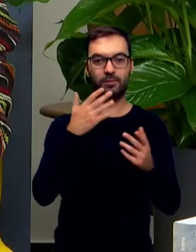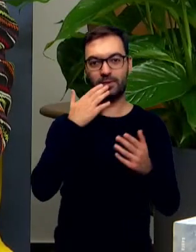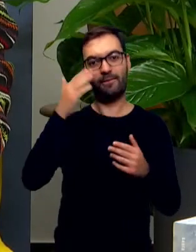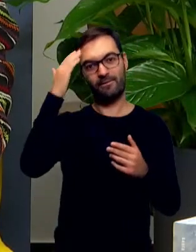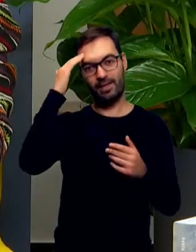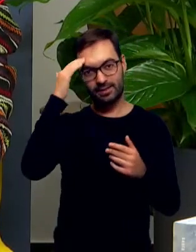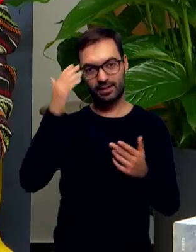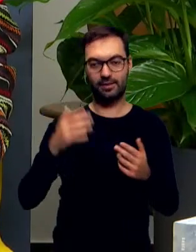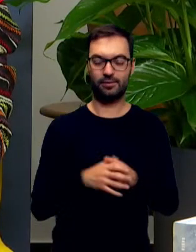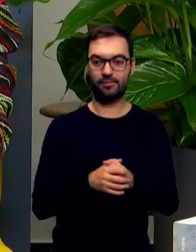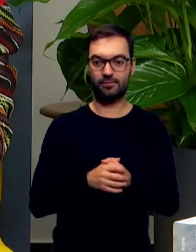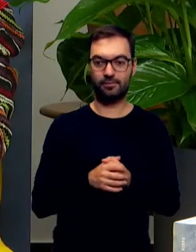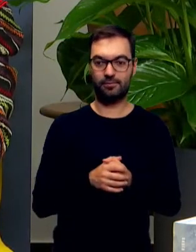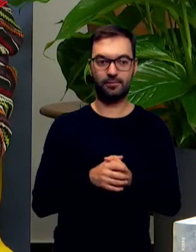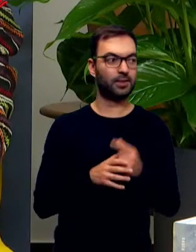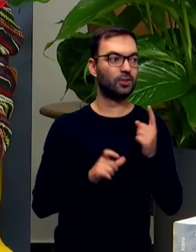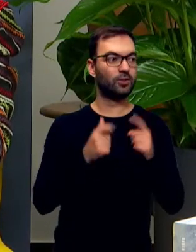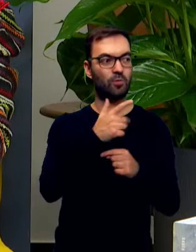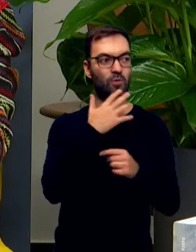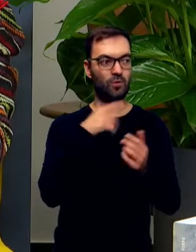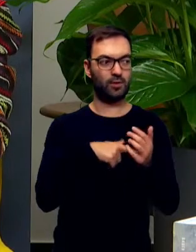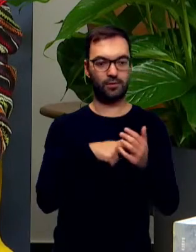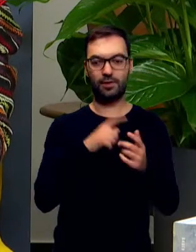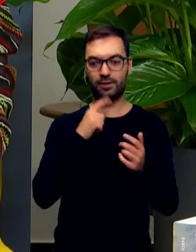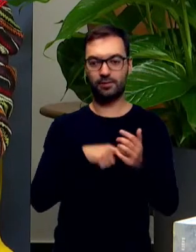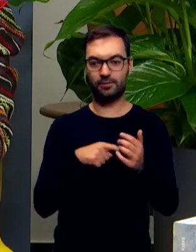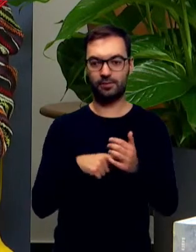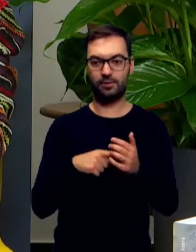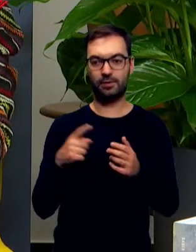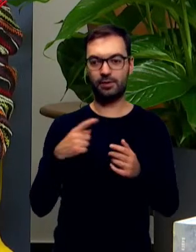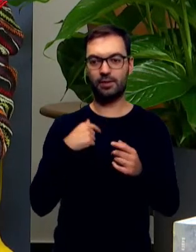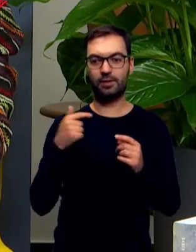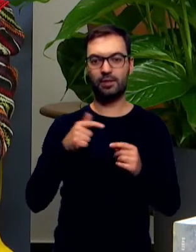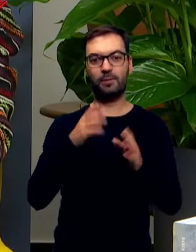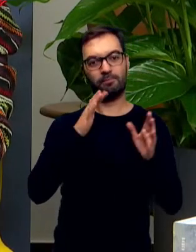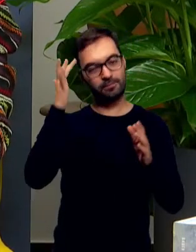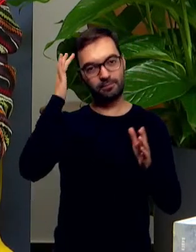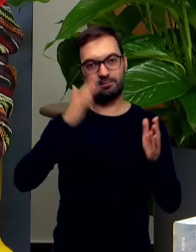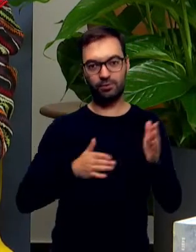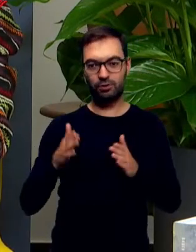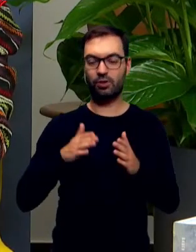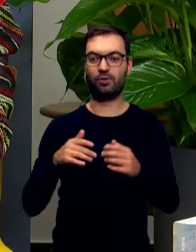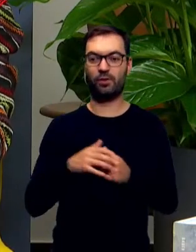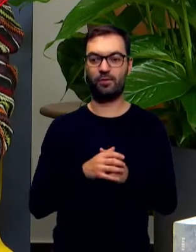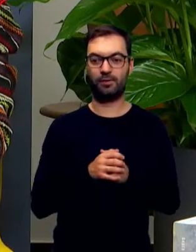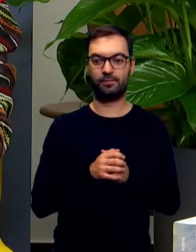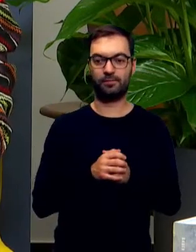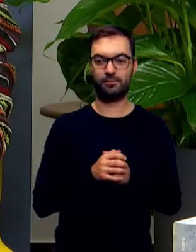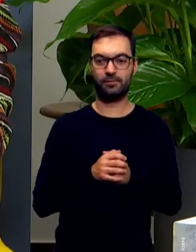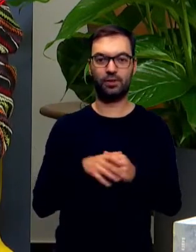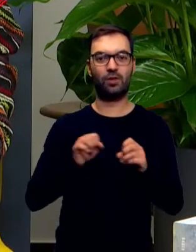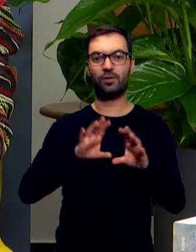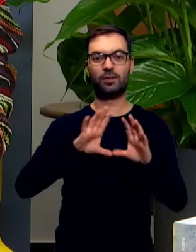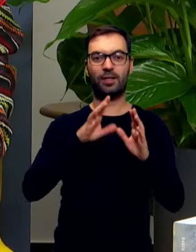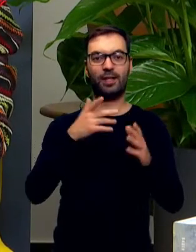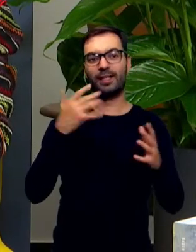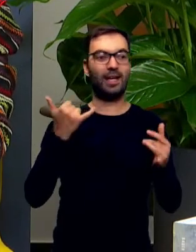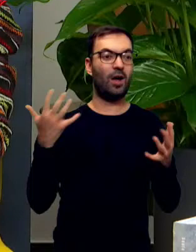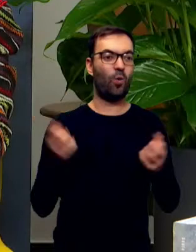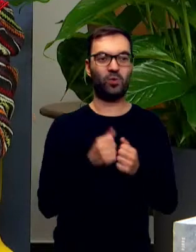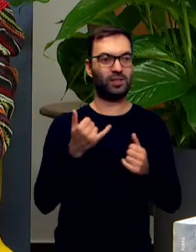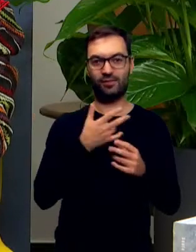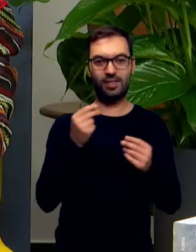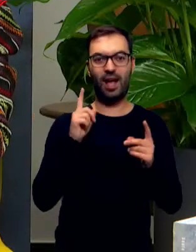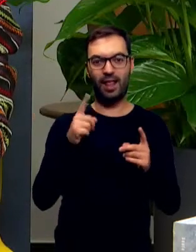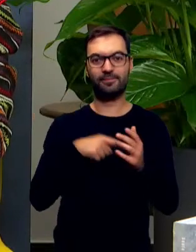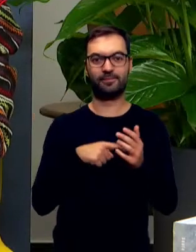wiedzy i myślę, że to, co pani powiedziała, że żeby się jednak trochę przygotować, oczywiście to nie przed wszystkim uchroni,